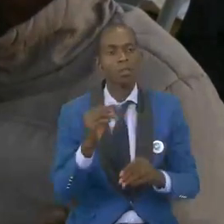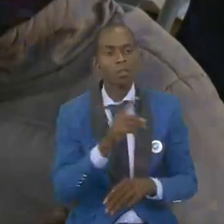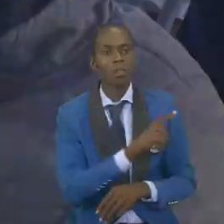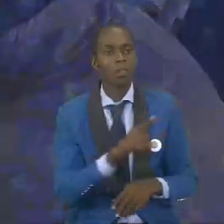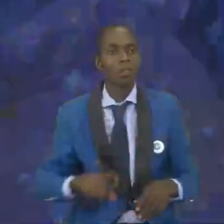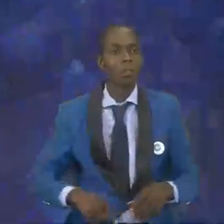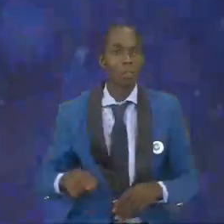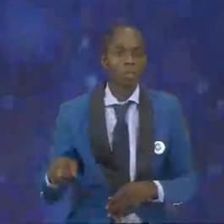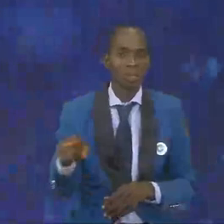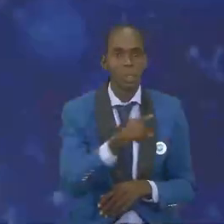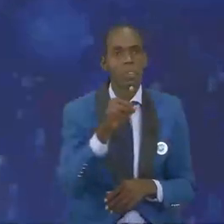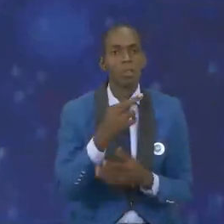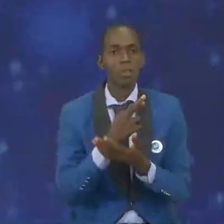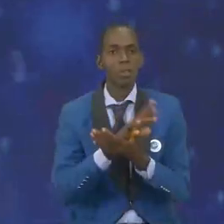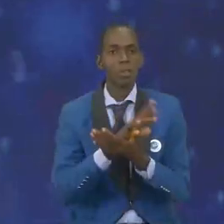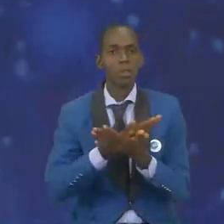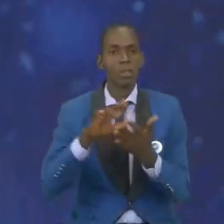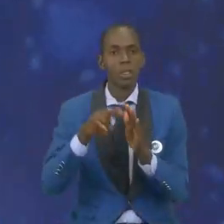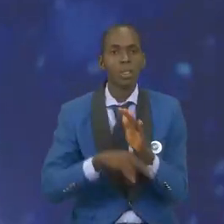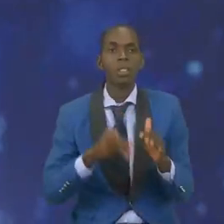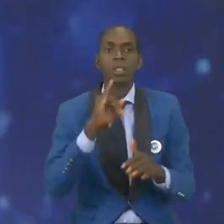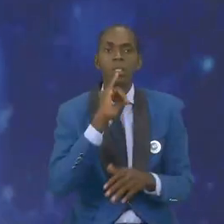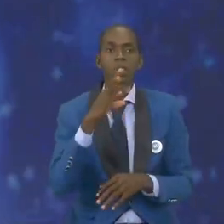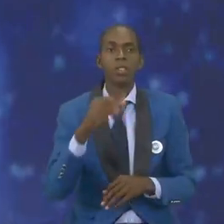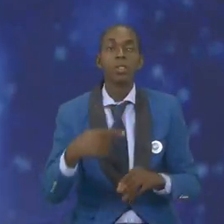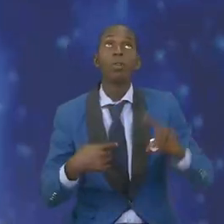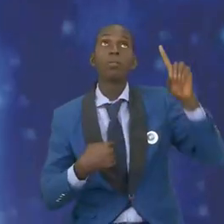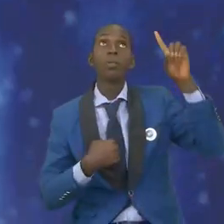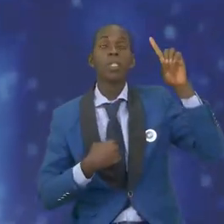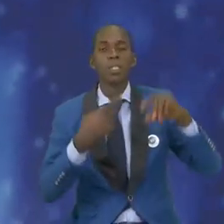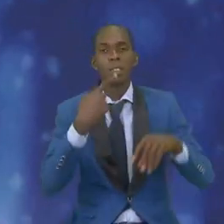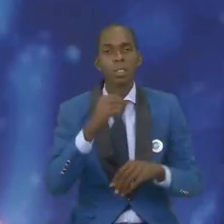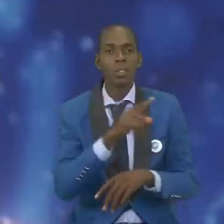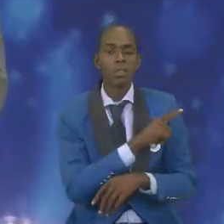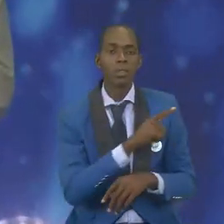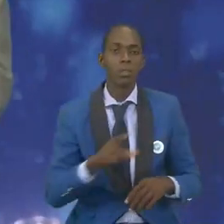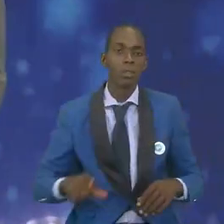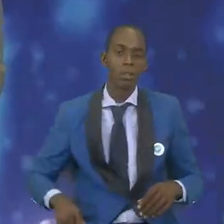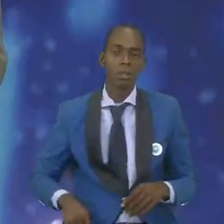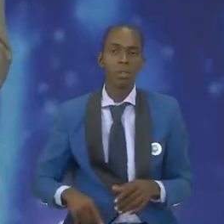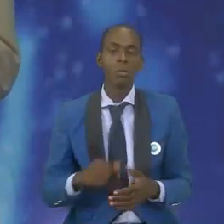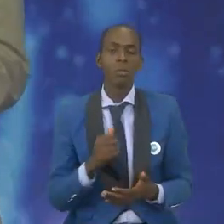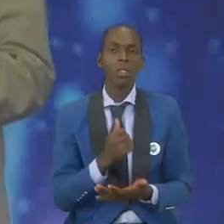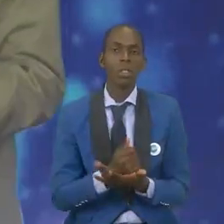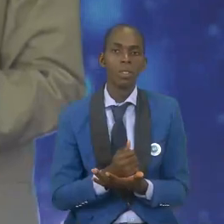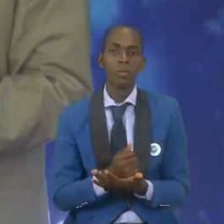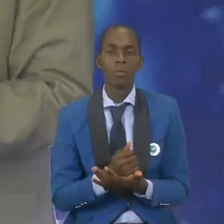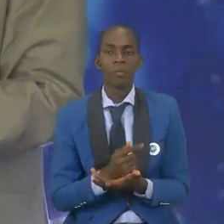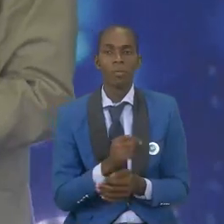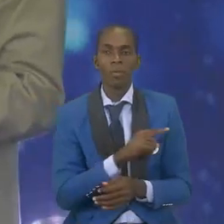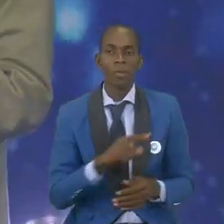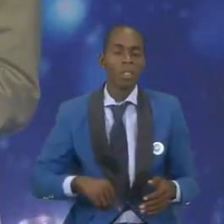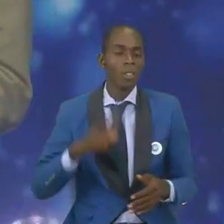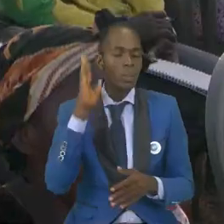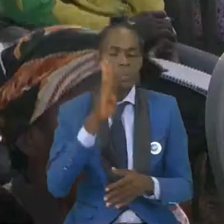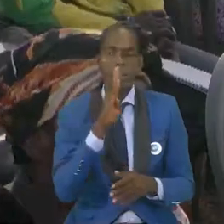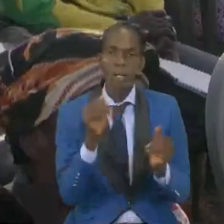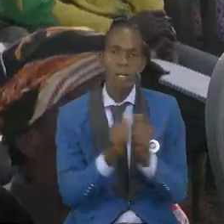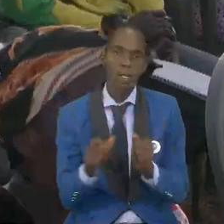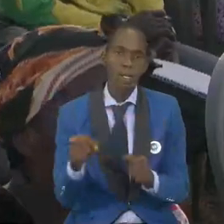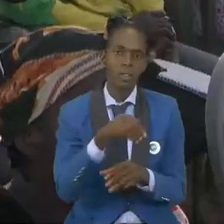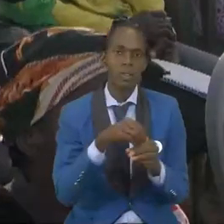Tel est l'héritage des serviteurs de l'Éternel, tel est le salut qui leur viendra de moi,